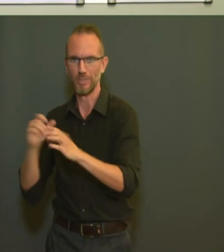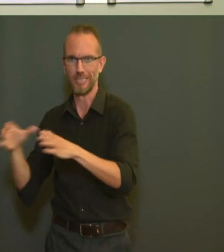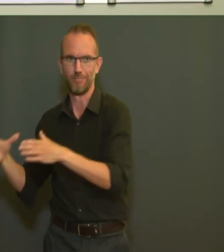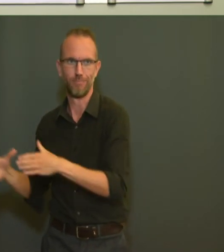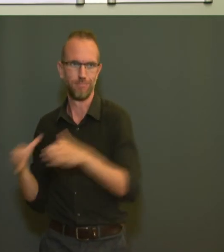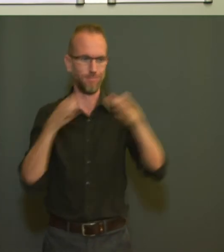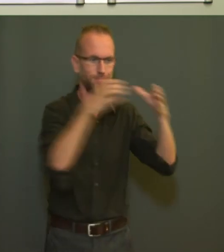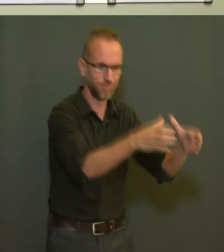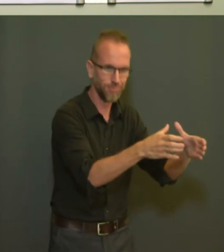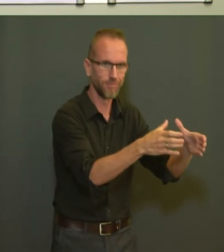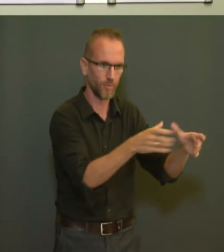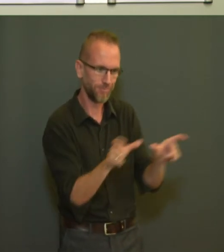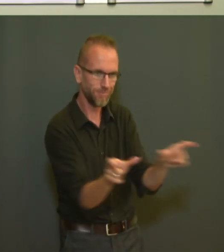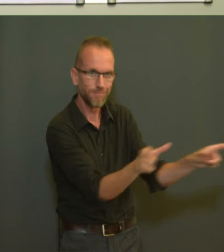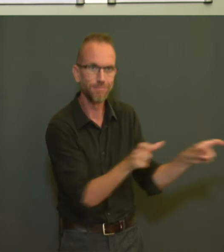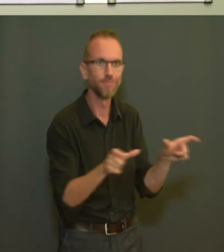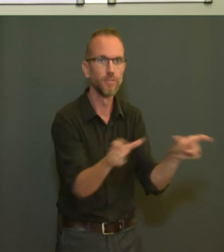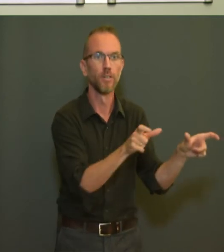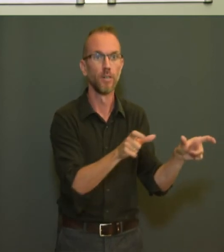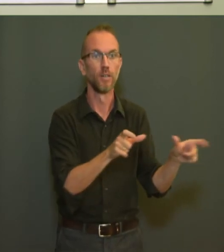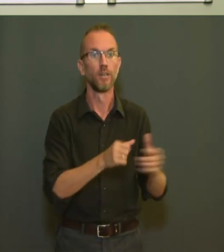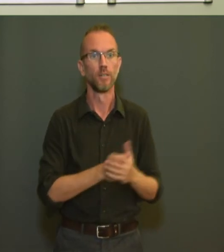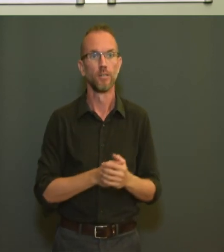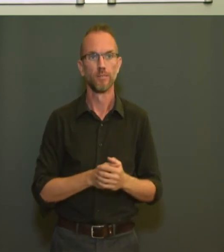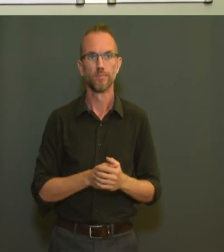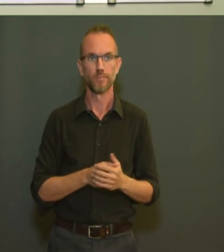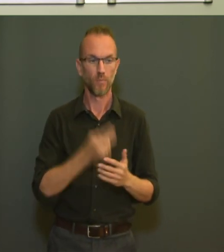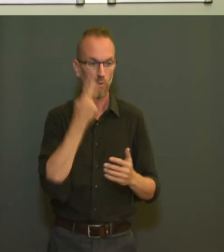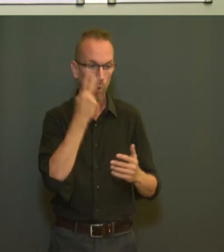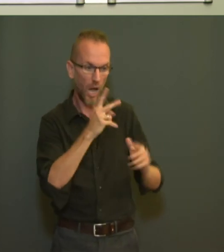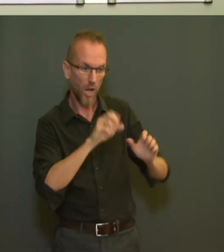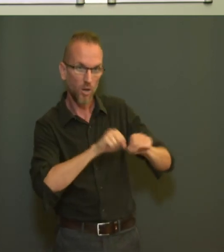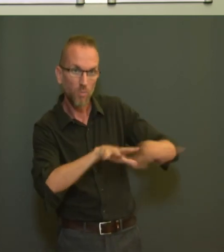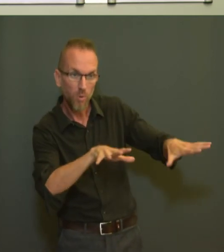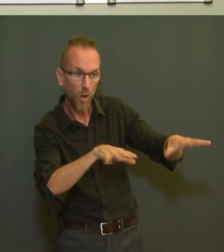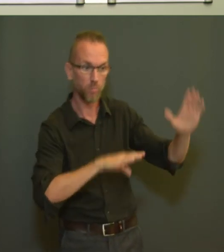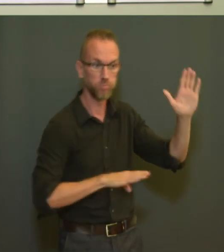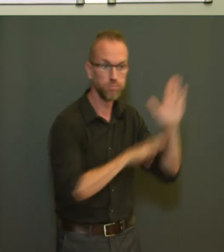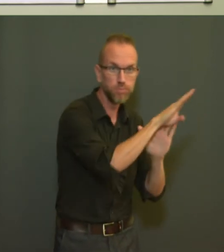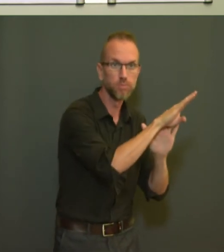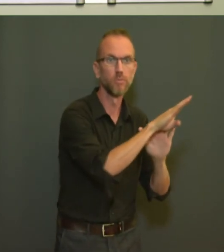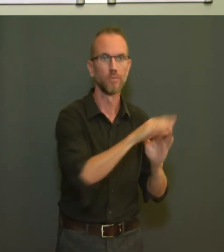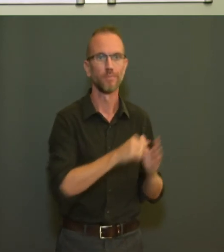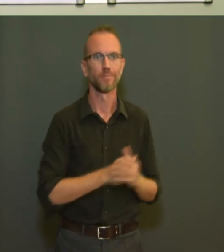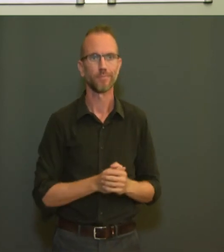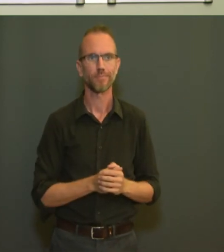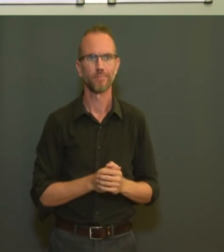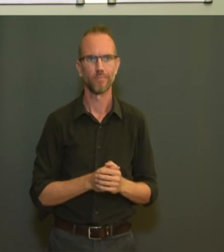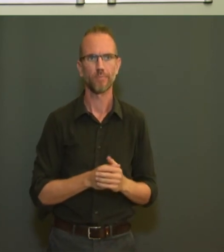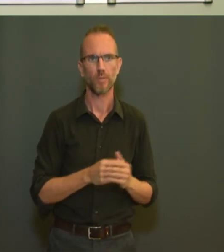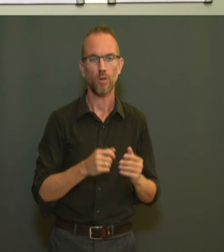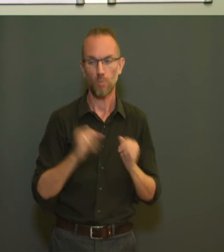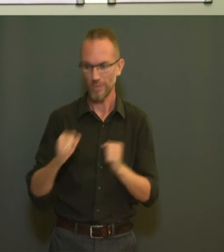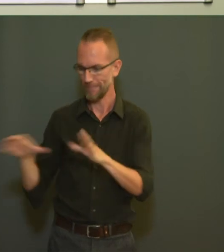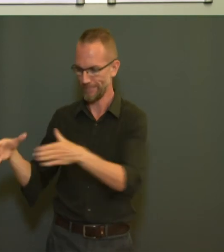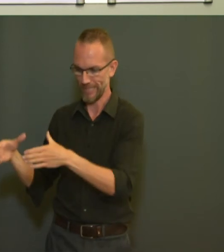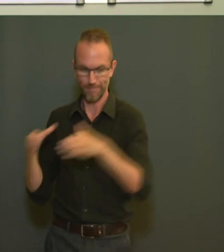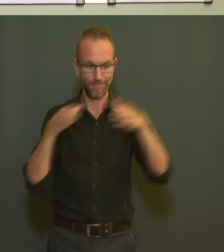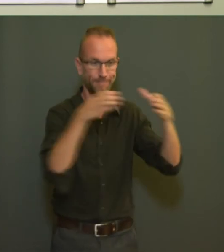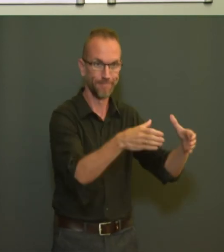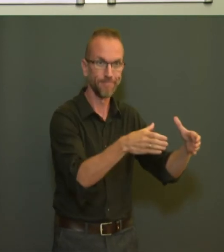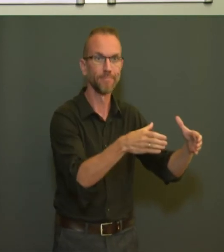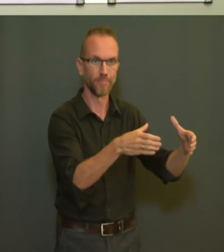de spécificité, de cluster, d'augmentation brutale de cas. Ces équipes qui vont pouvoir venir alors sur place faire